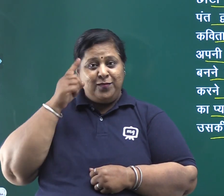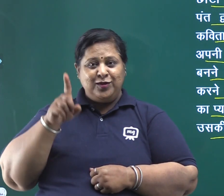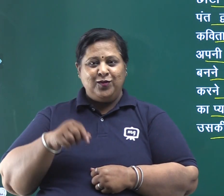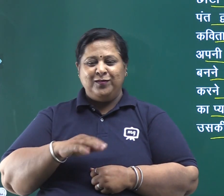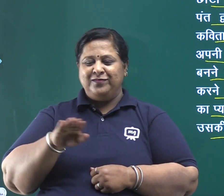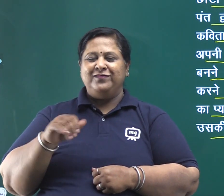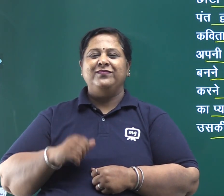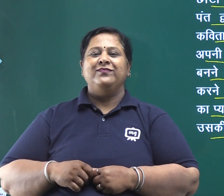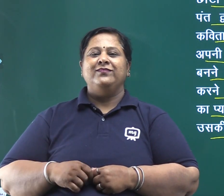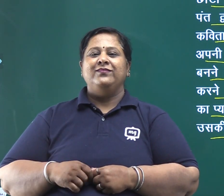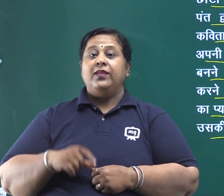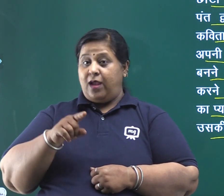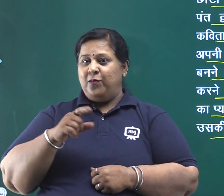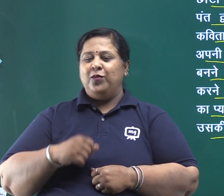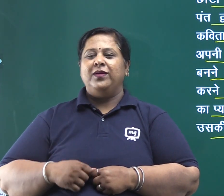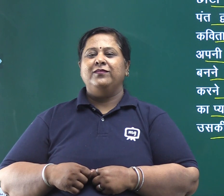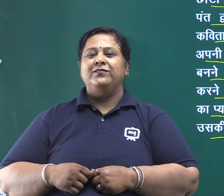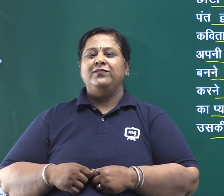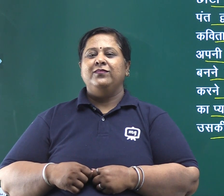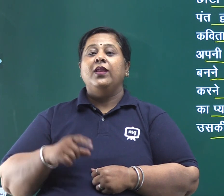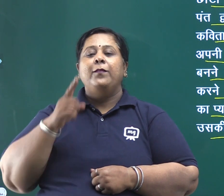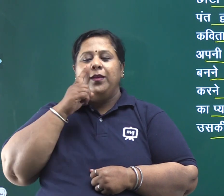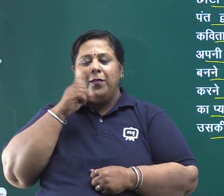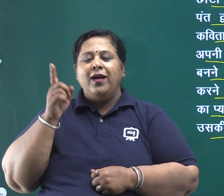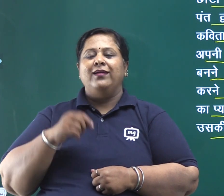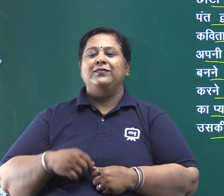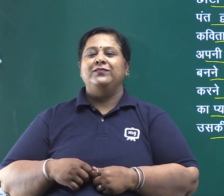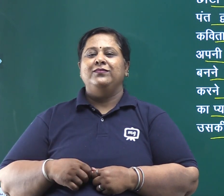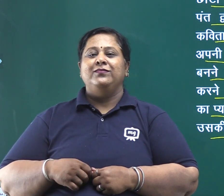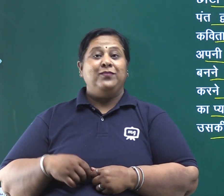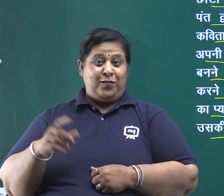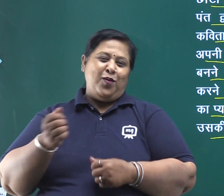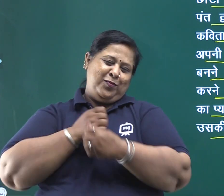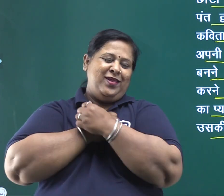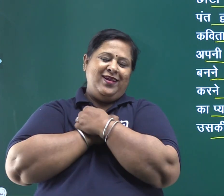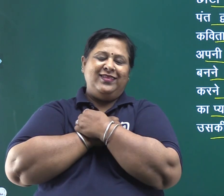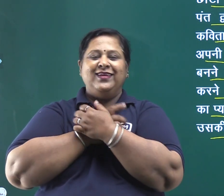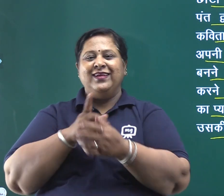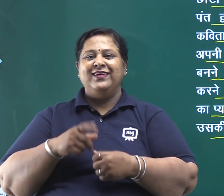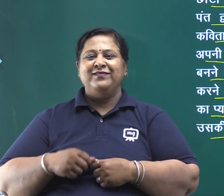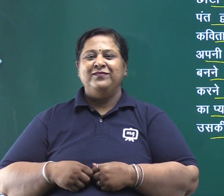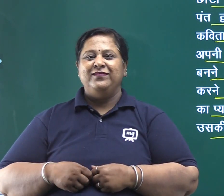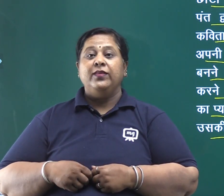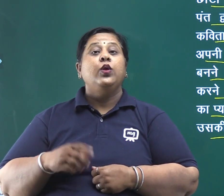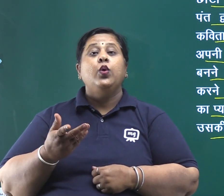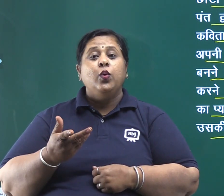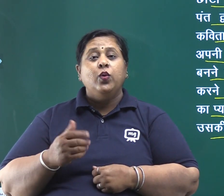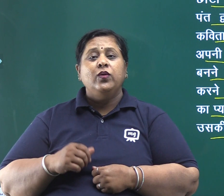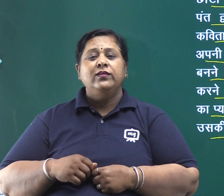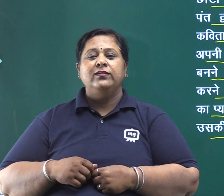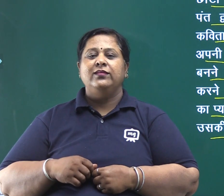बच्चों, आपको भी अपनी माँ बहुत प्यार करती है ना? क्यों करती